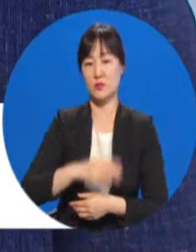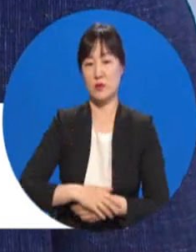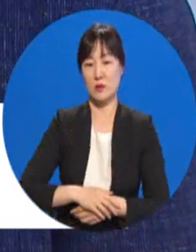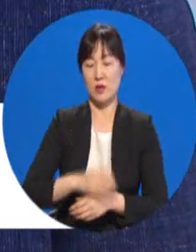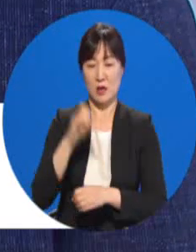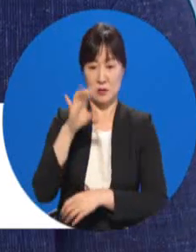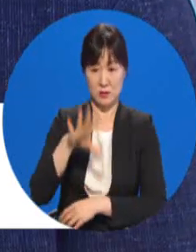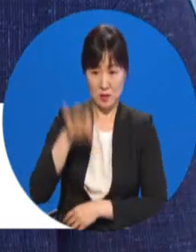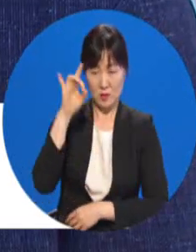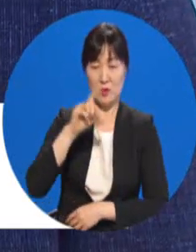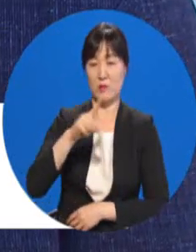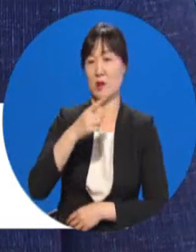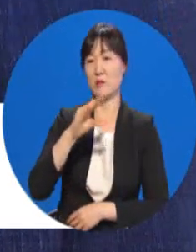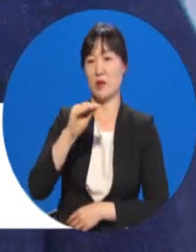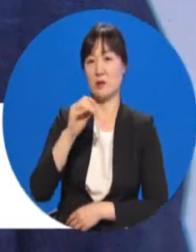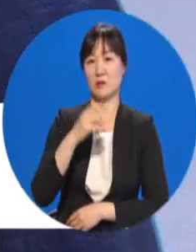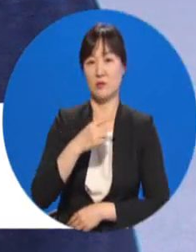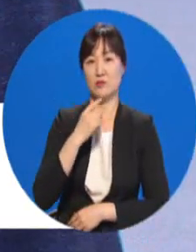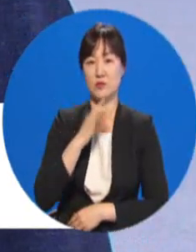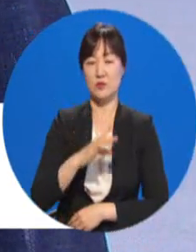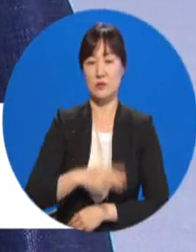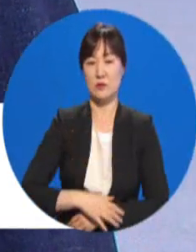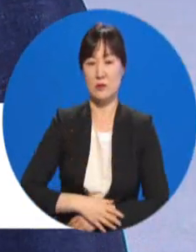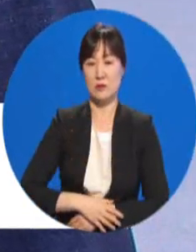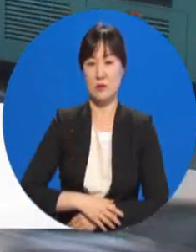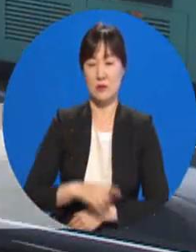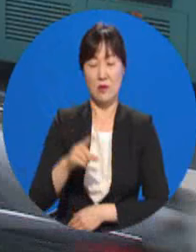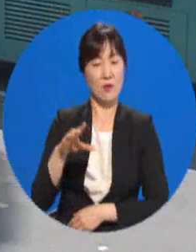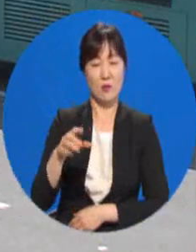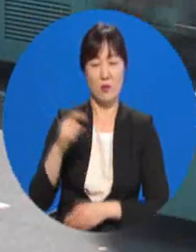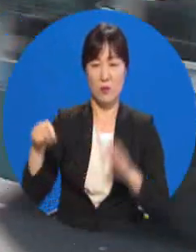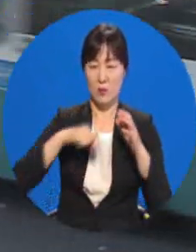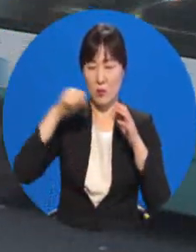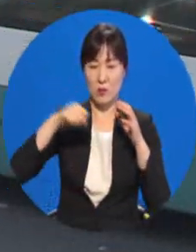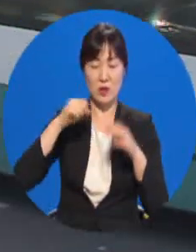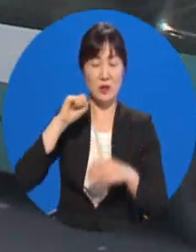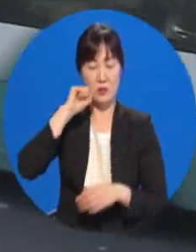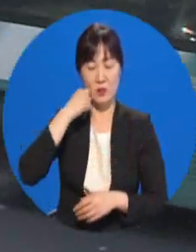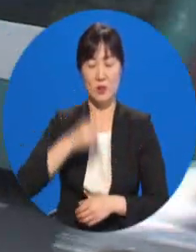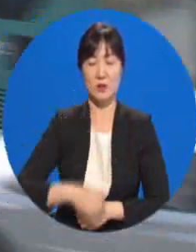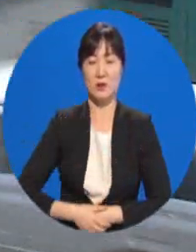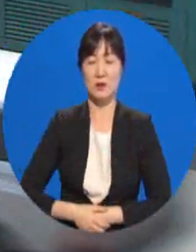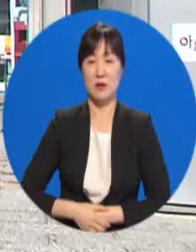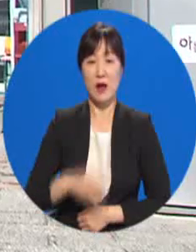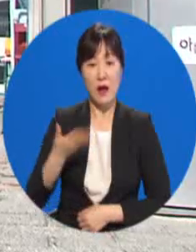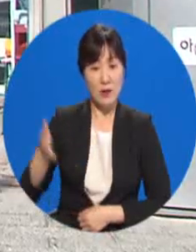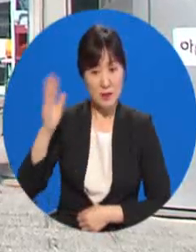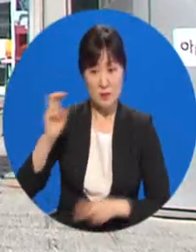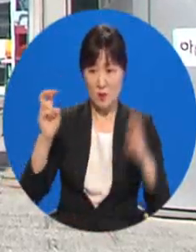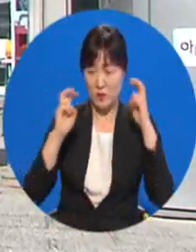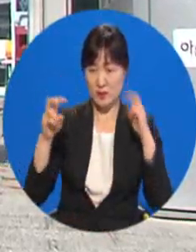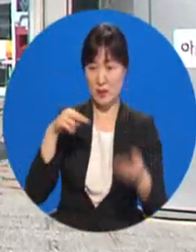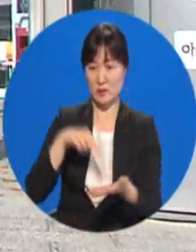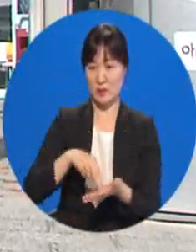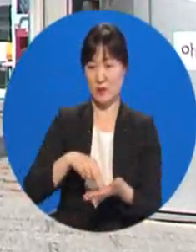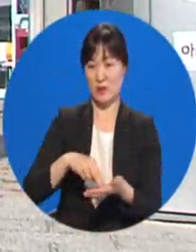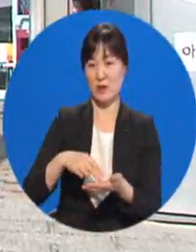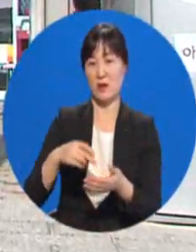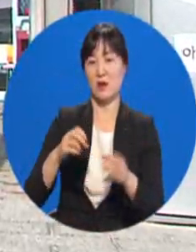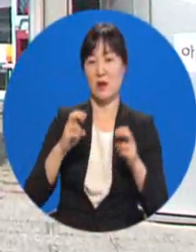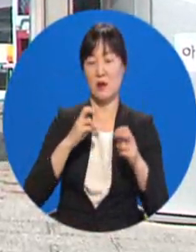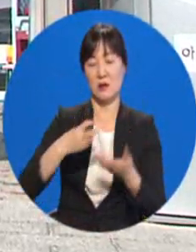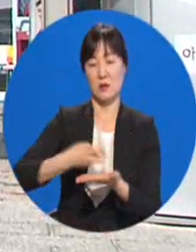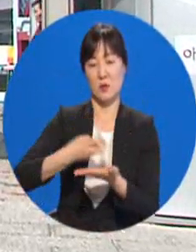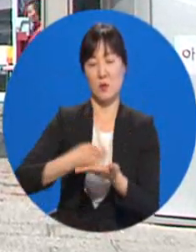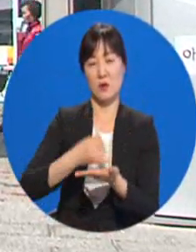남짓. 그거 받고 먹고 살겠어요. 하지만 시내버스 사업자들은 이용자 감소로 재정난이